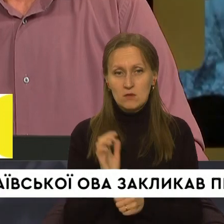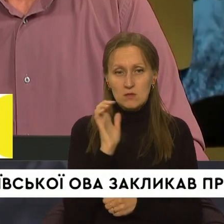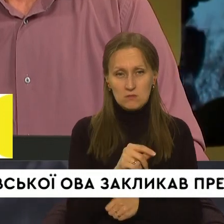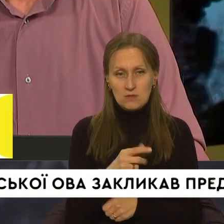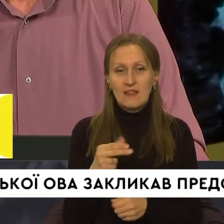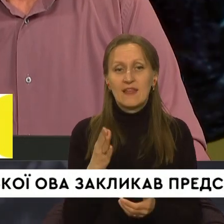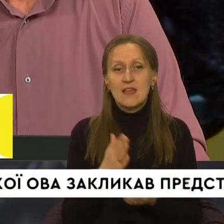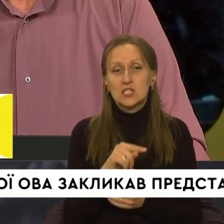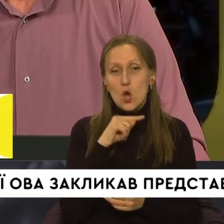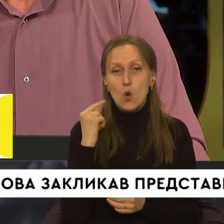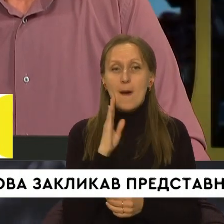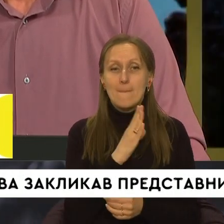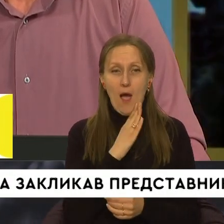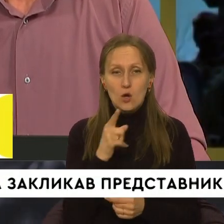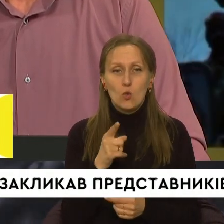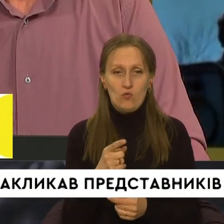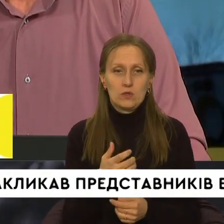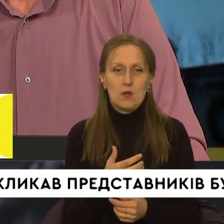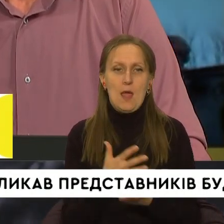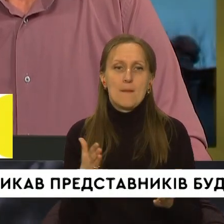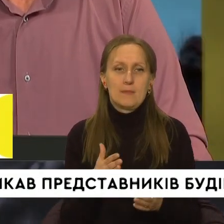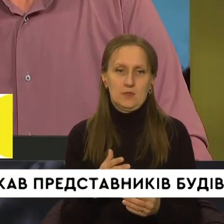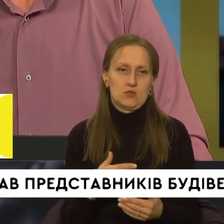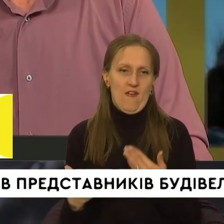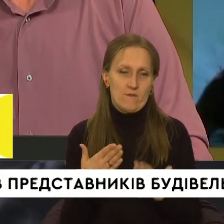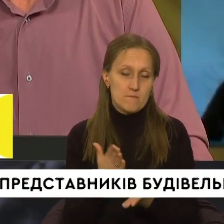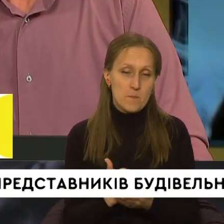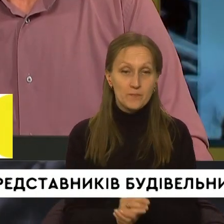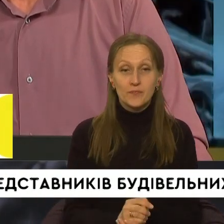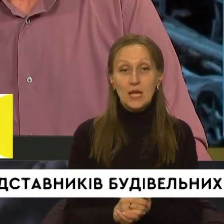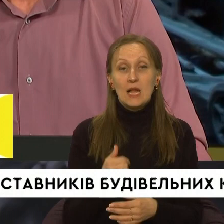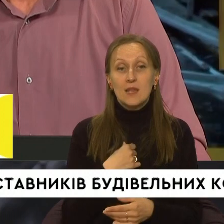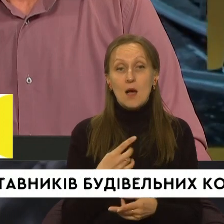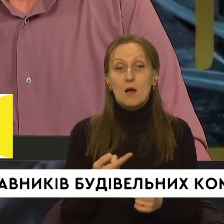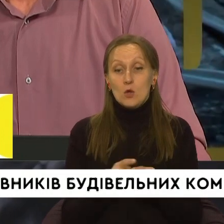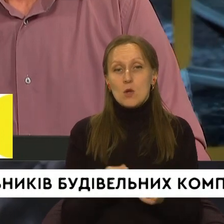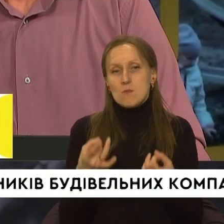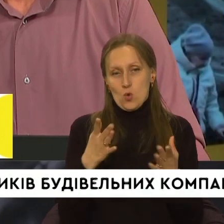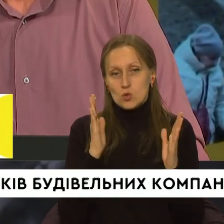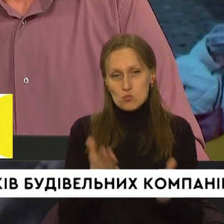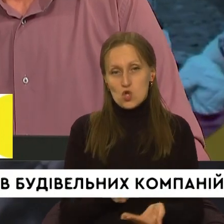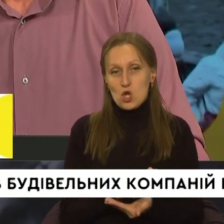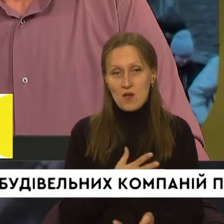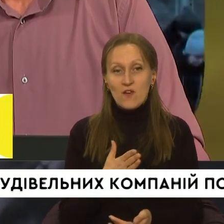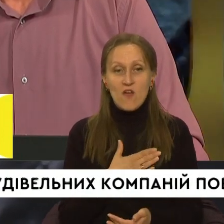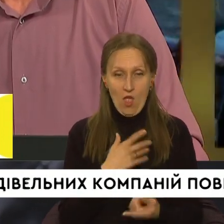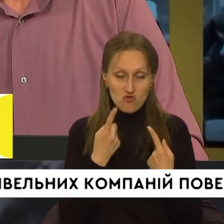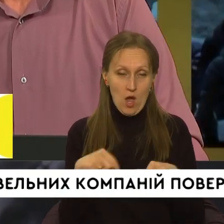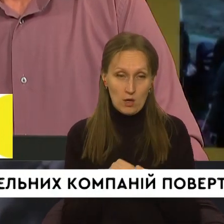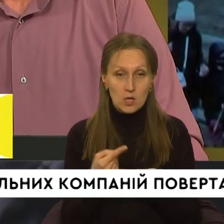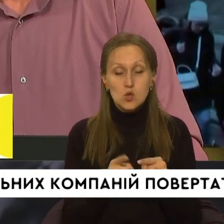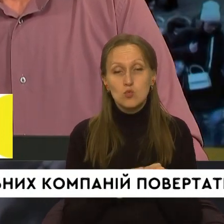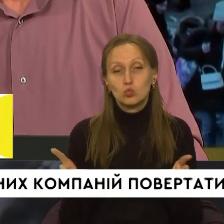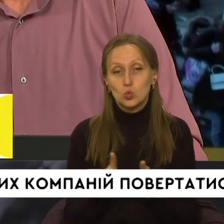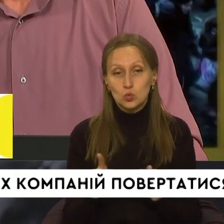є, скажімо так, Росія матушка, до якої вони, скажімо так, більш дотичні. Нам тоді набагато простіше буде жити в нашій країні, тому